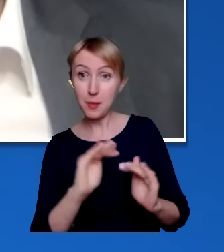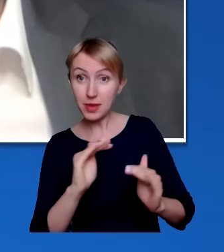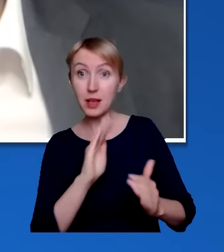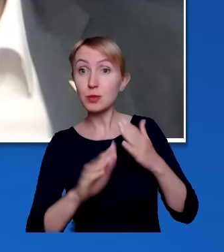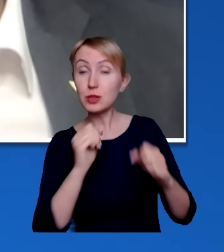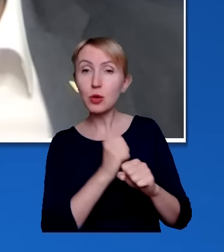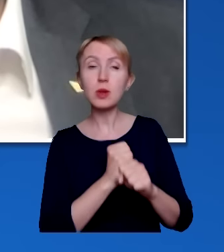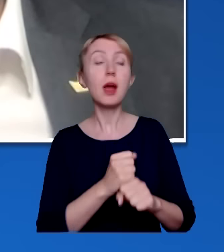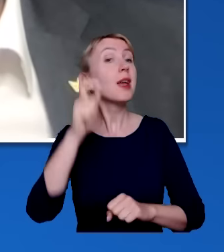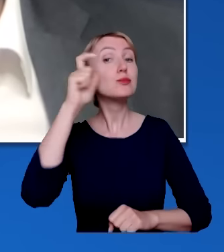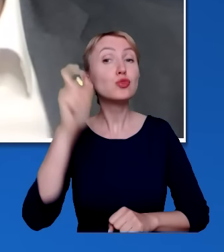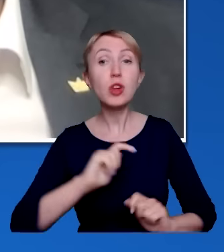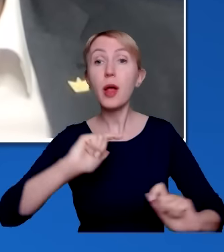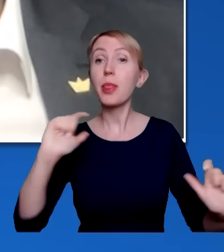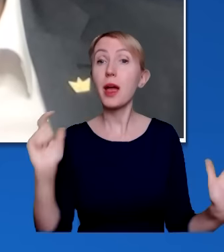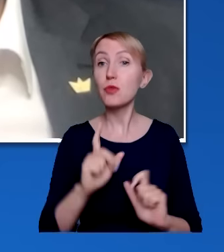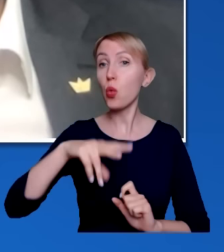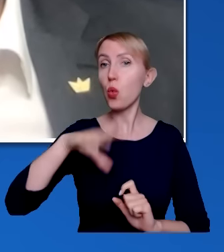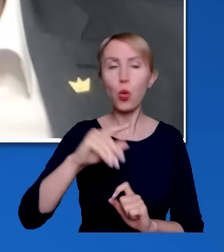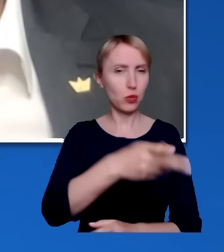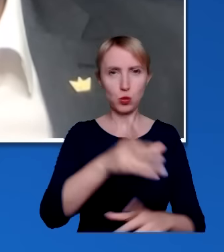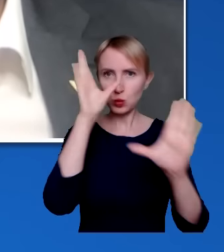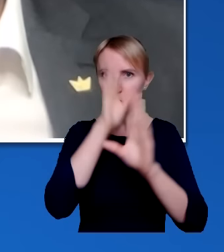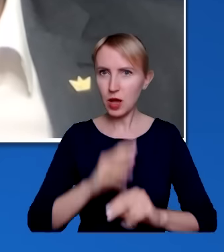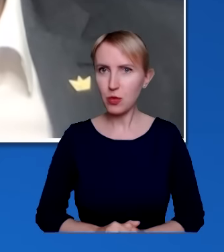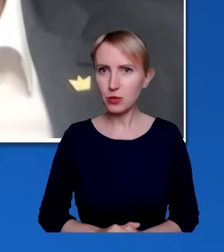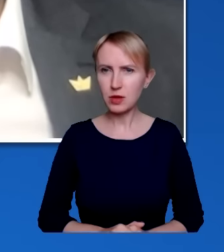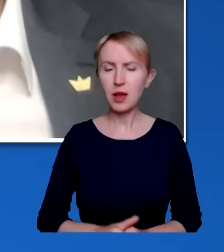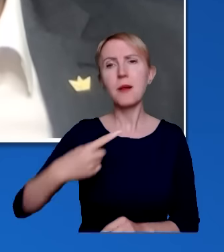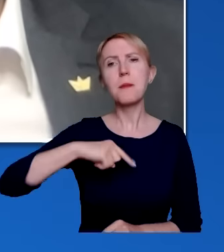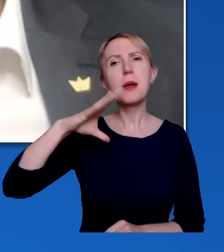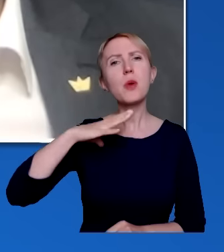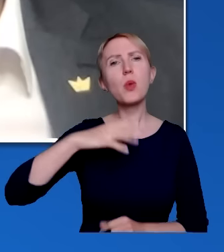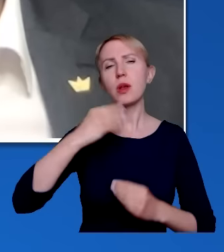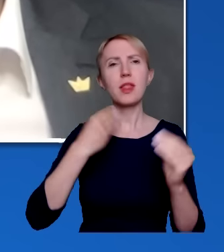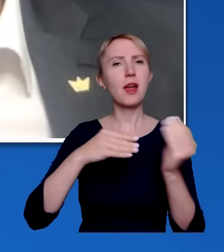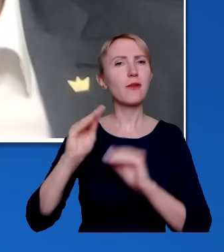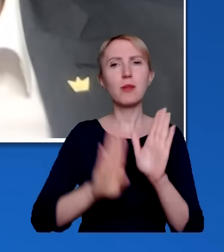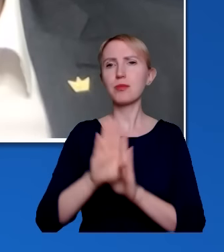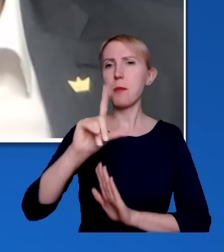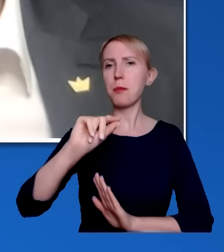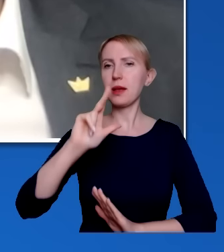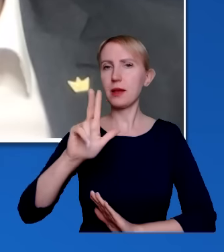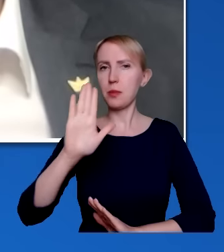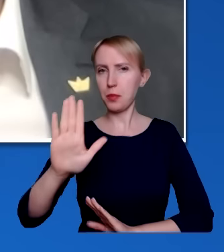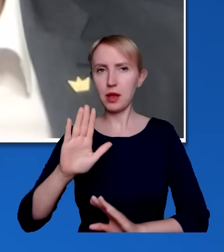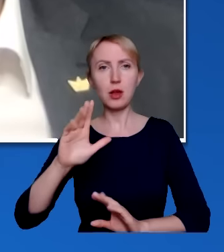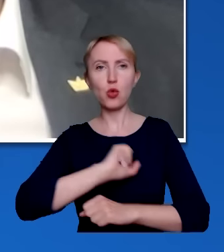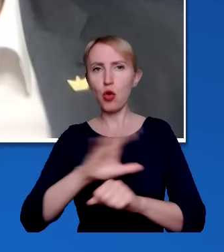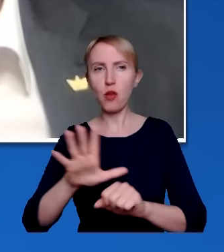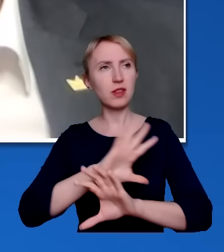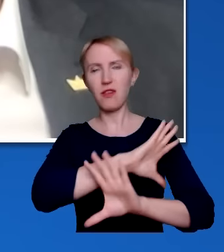przestępstw w Unii Europejskiej też nie pamiętała jak mieliśmy najwyższy wzrost PKB po covid ze wszystkich państw